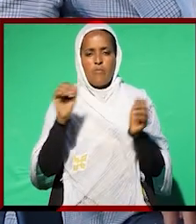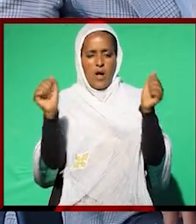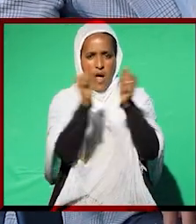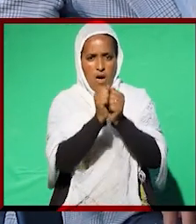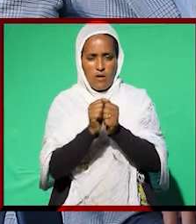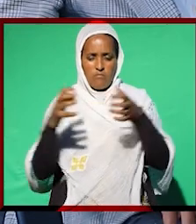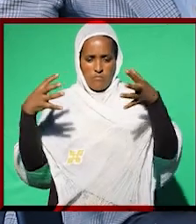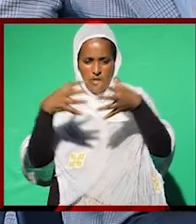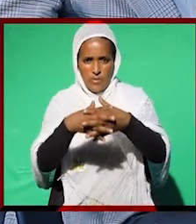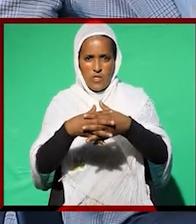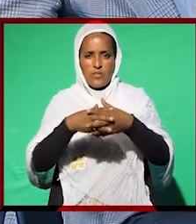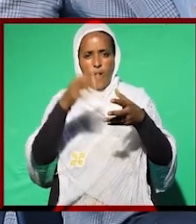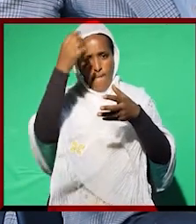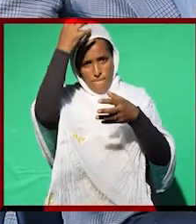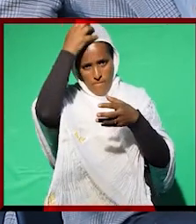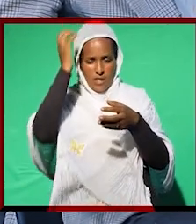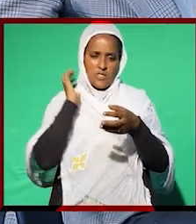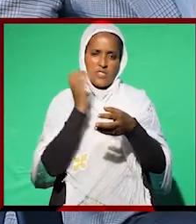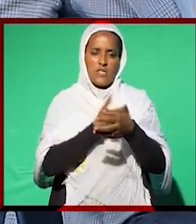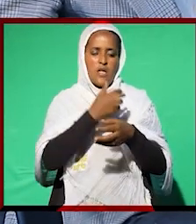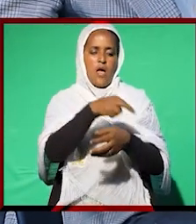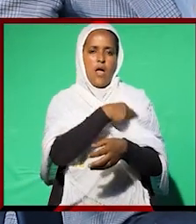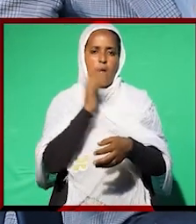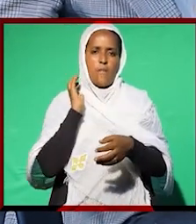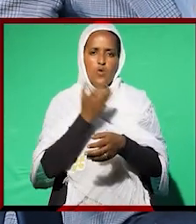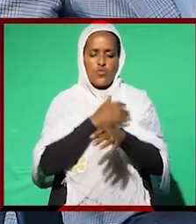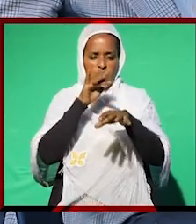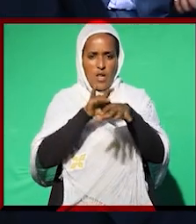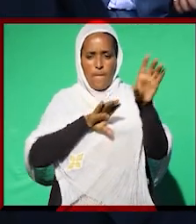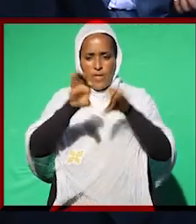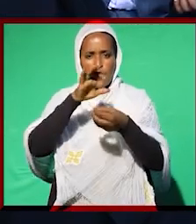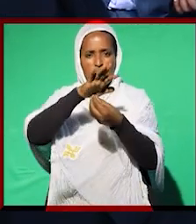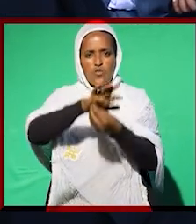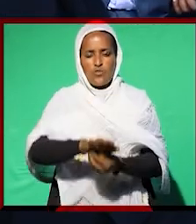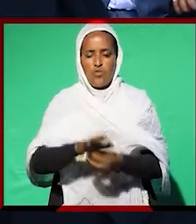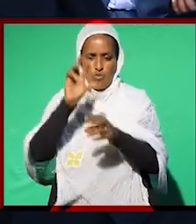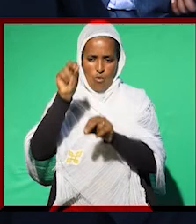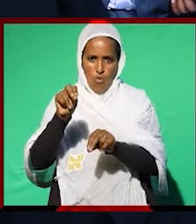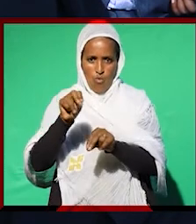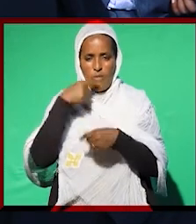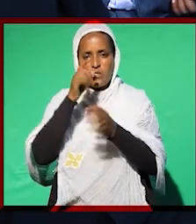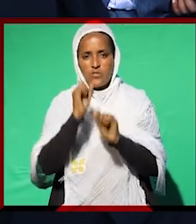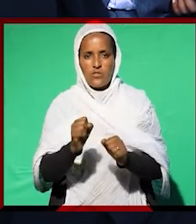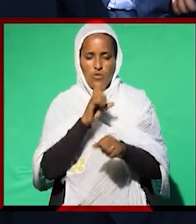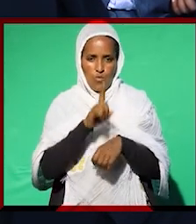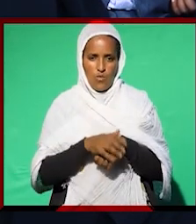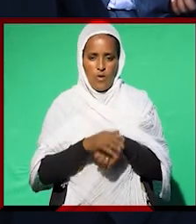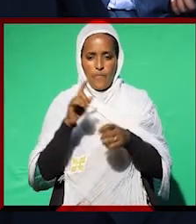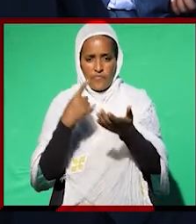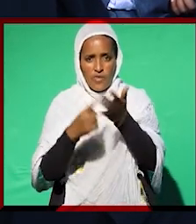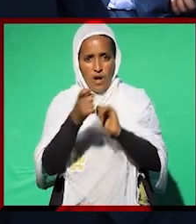የሚገባው በጋራ በአንድነት በህብረት ሁነን መንግስታችን ሃይማኖታችን ላይ የሚደረገውን ተጽዕኖ ኖ ማለት ስንችል